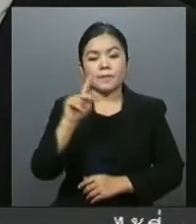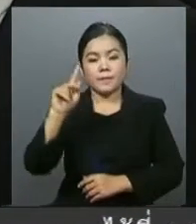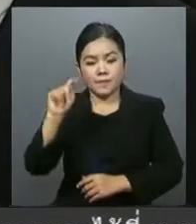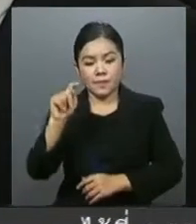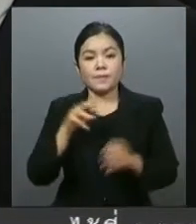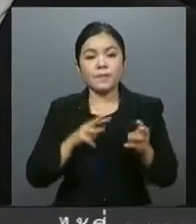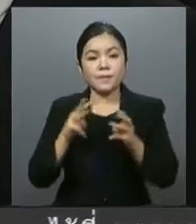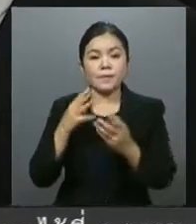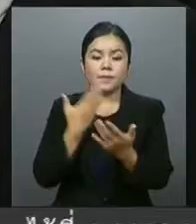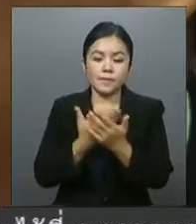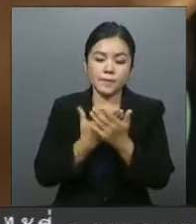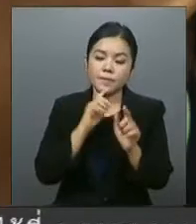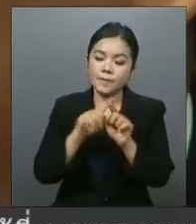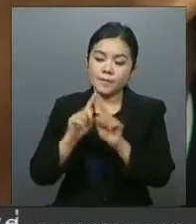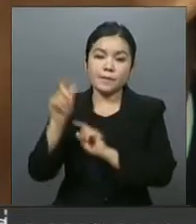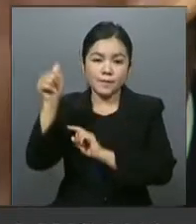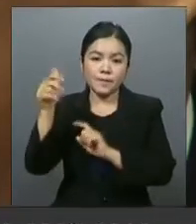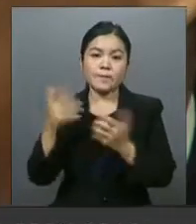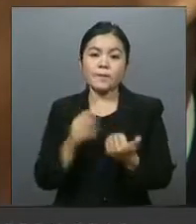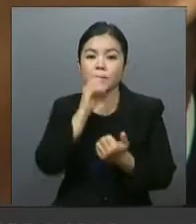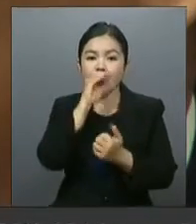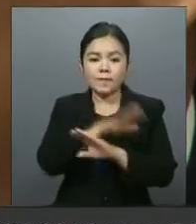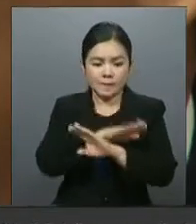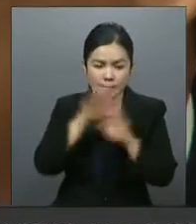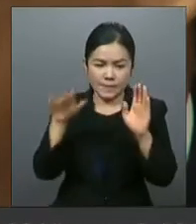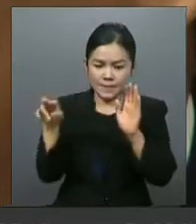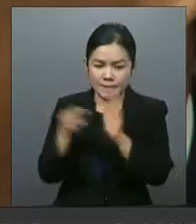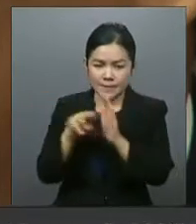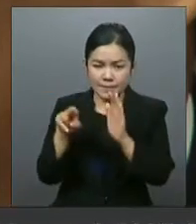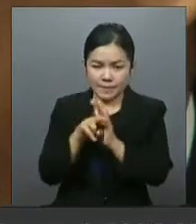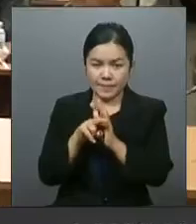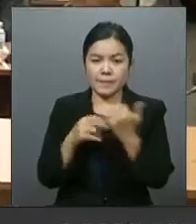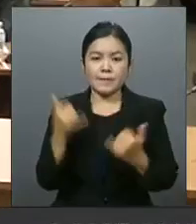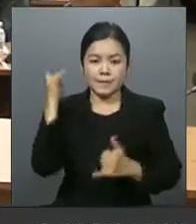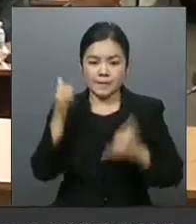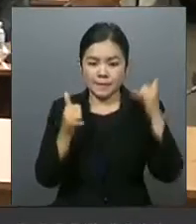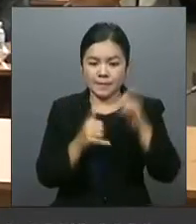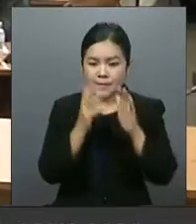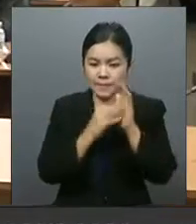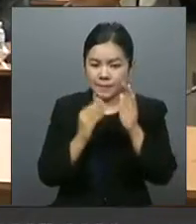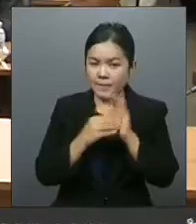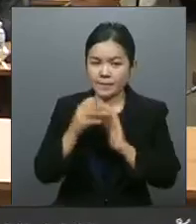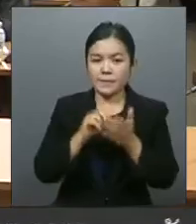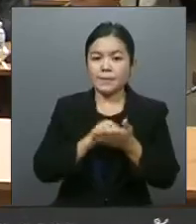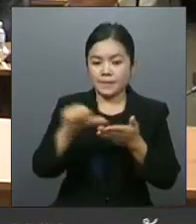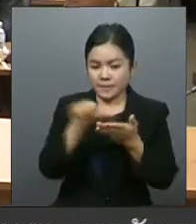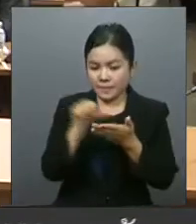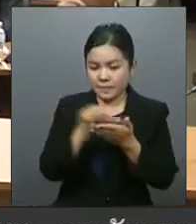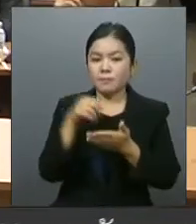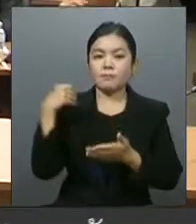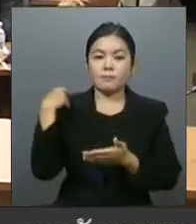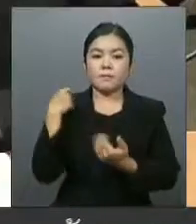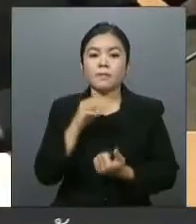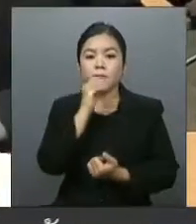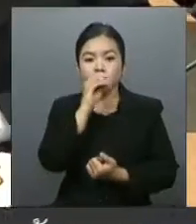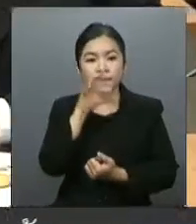ช้จ่ายอื่นๆได้และควรยกเลิกข้อบัญญัติห้ามเจ้าหน้าที่กกต.เข้าร่วมอบรมในหลักสูตรต่างๆสำหรับประเด็นความเห็นต่